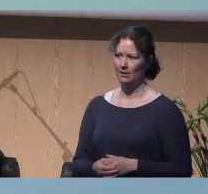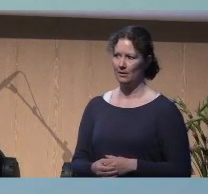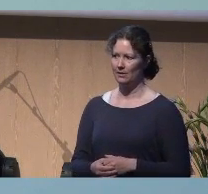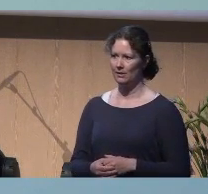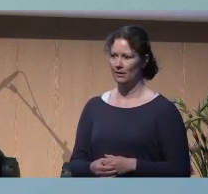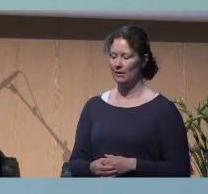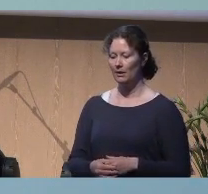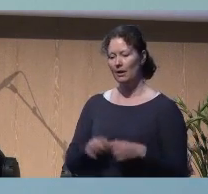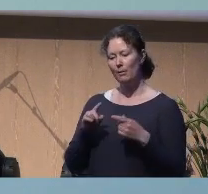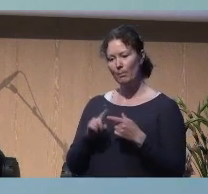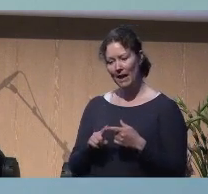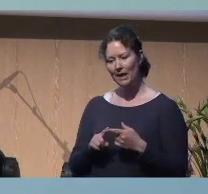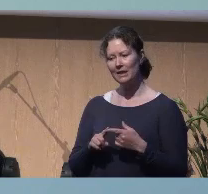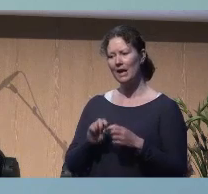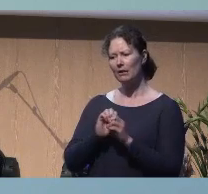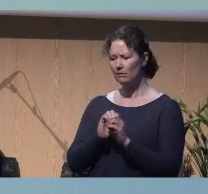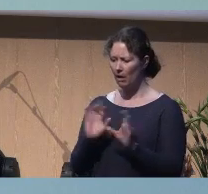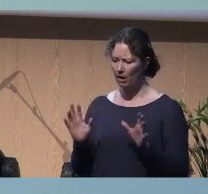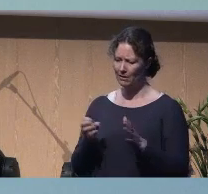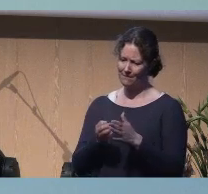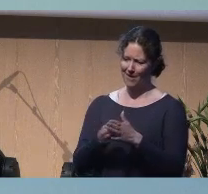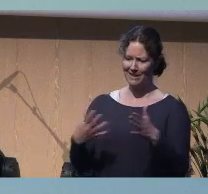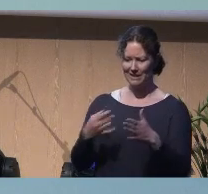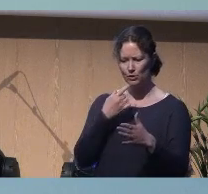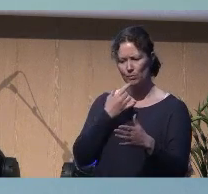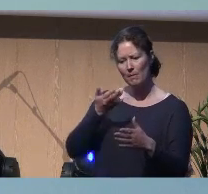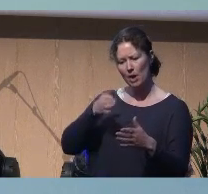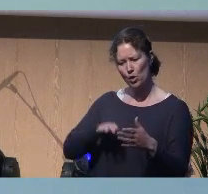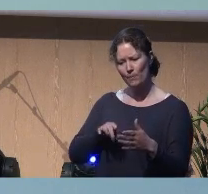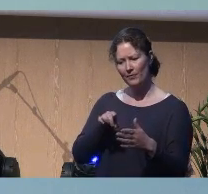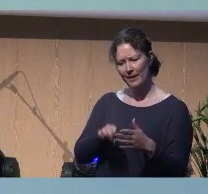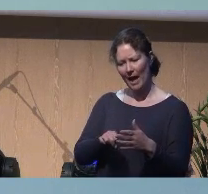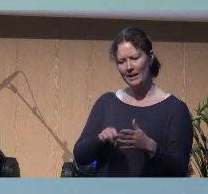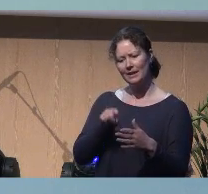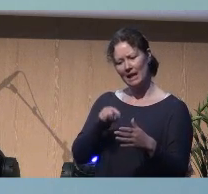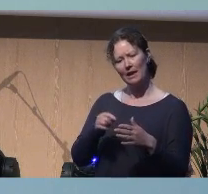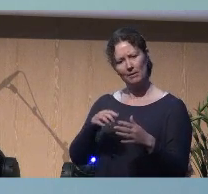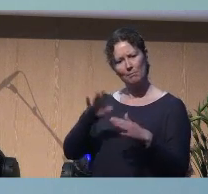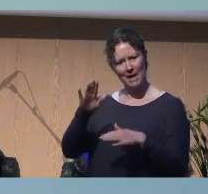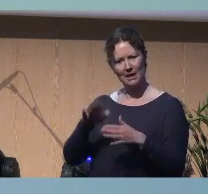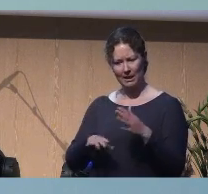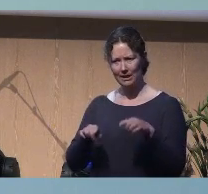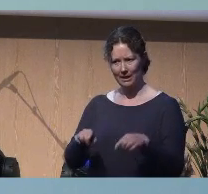Men det helt åpenbart at den verdien vi snakker om her går langt utover det.